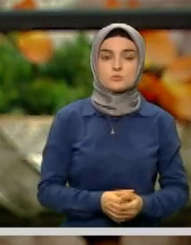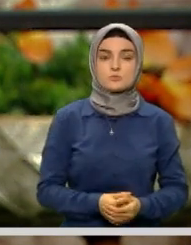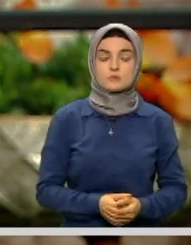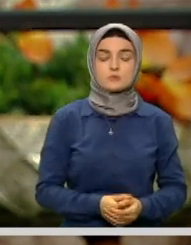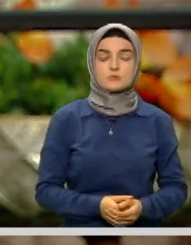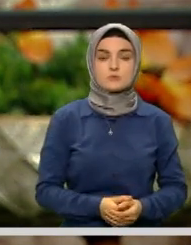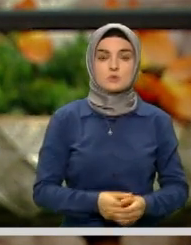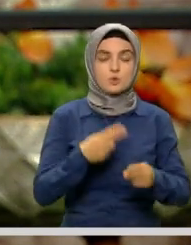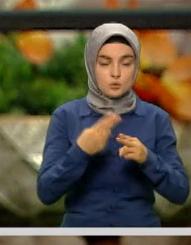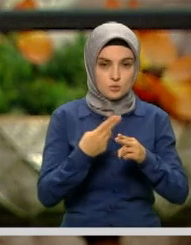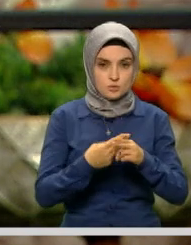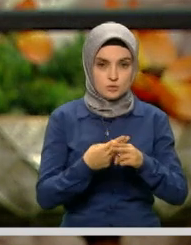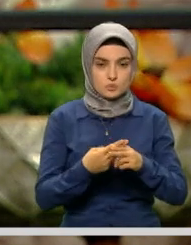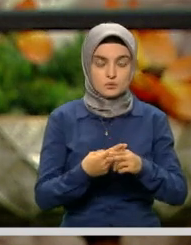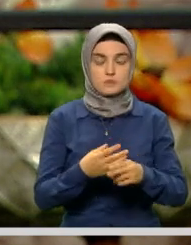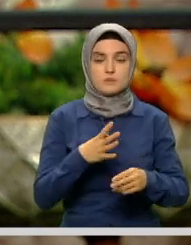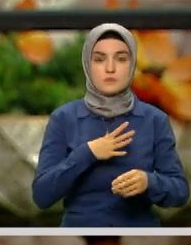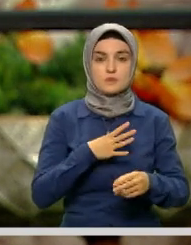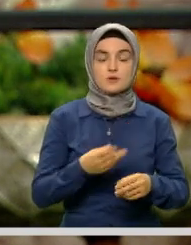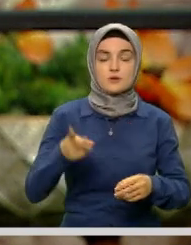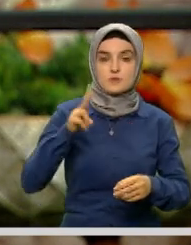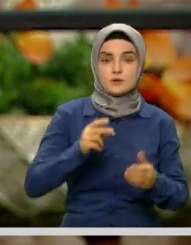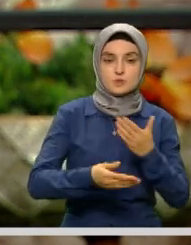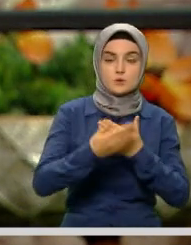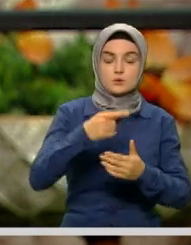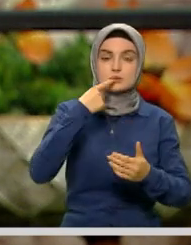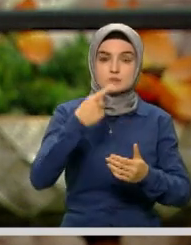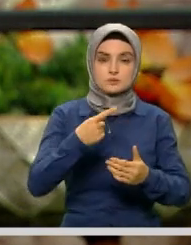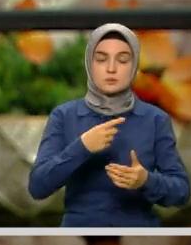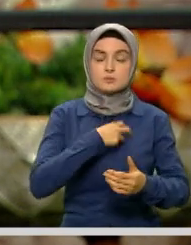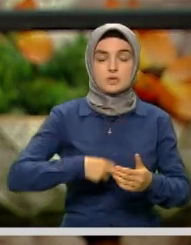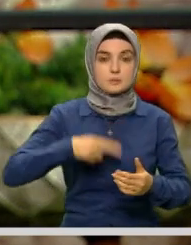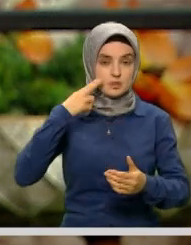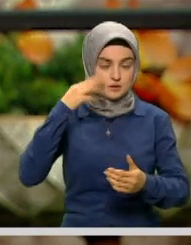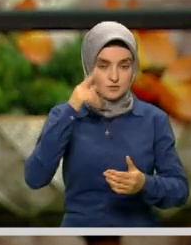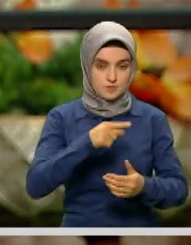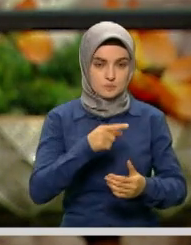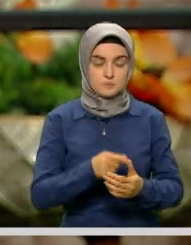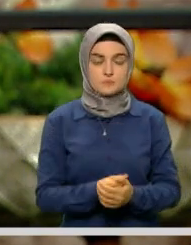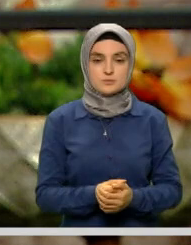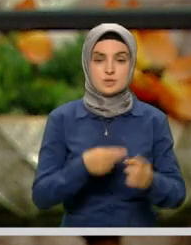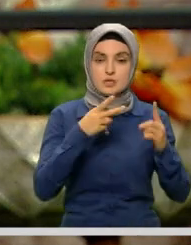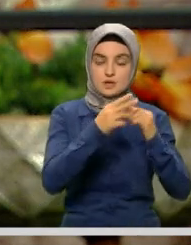örnek var. Vefat etmeden önce işte sırtını açıyor. Diyor ki ashabı